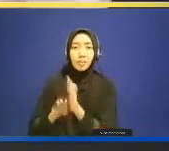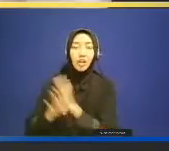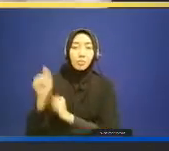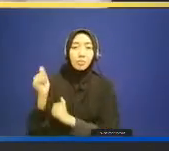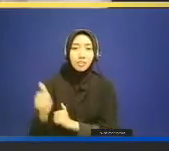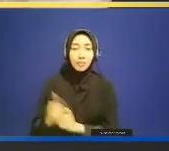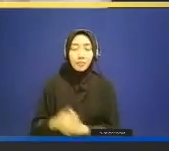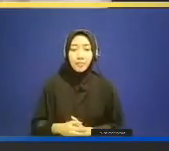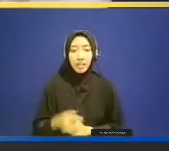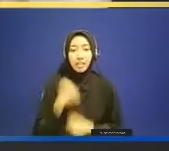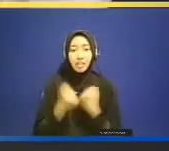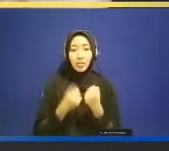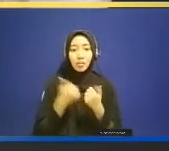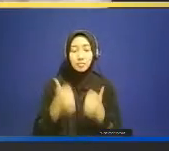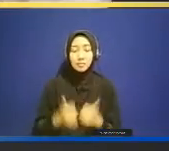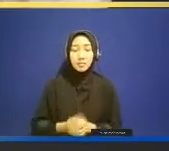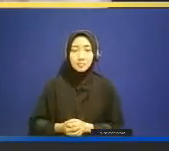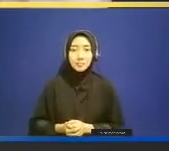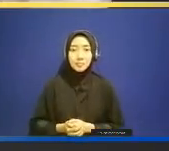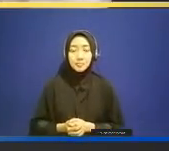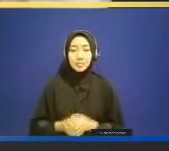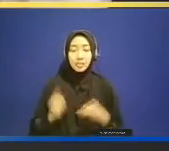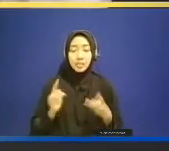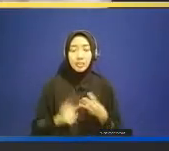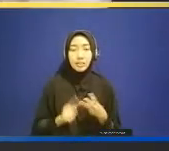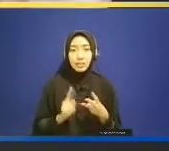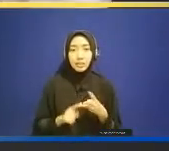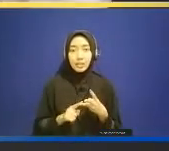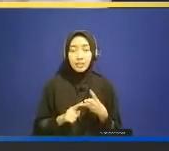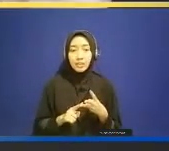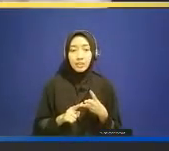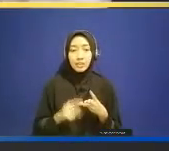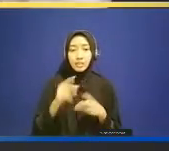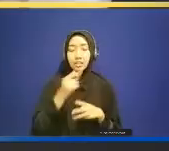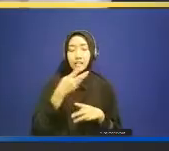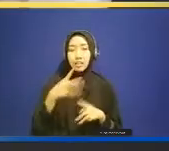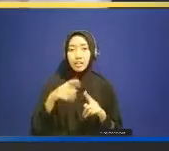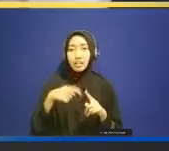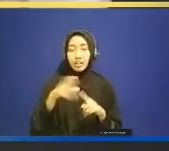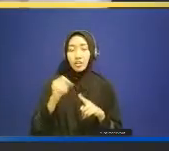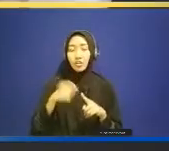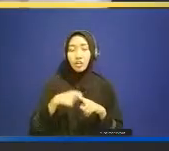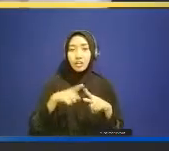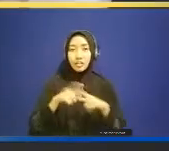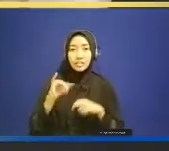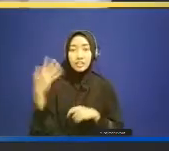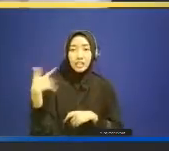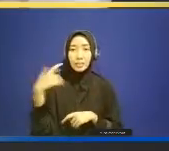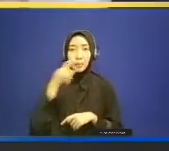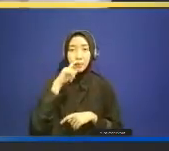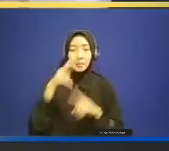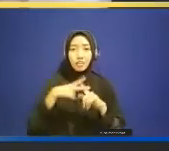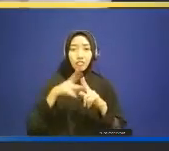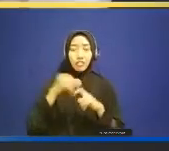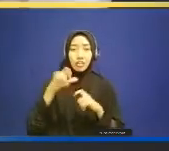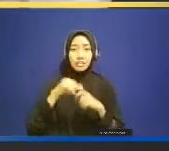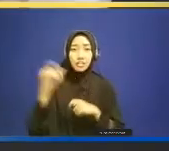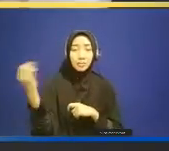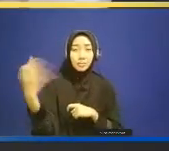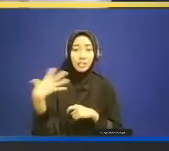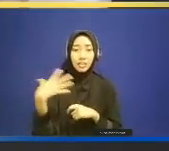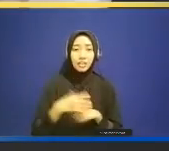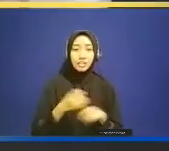itu tidak dilakukan kemudian yang ketiga itu dadah relokasi tadi Bang Faisal bicara mengenai alokasi